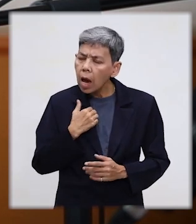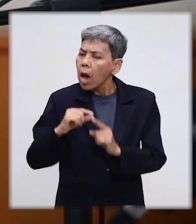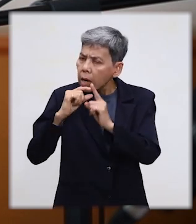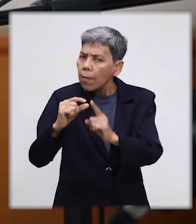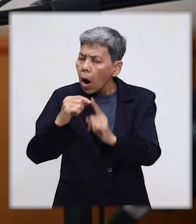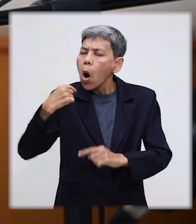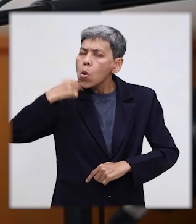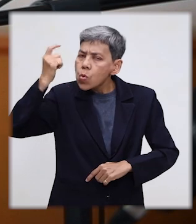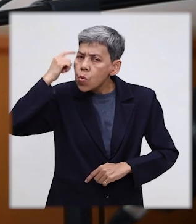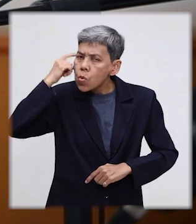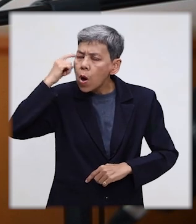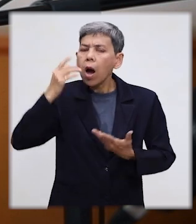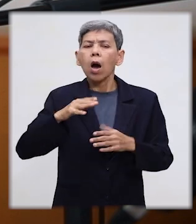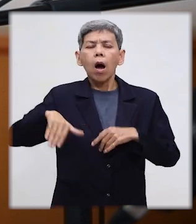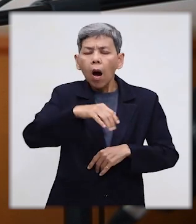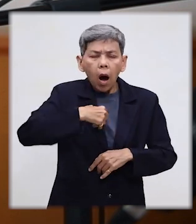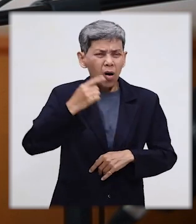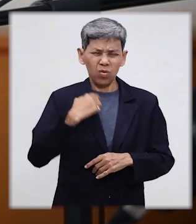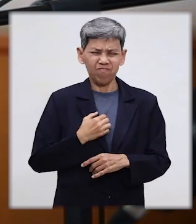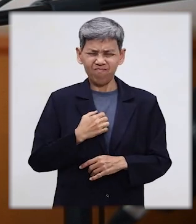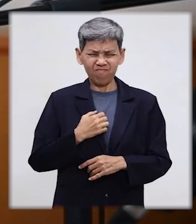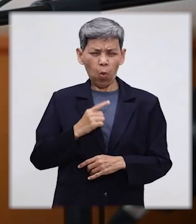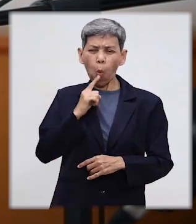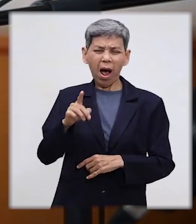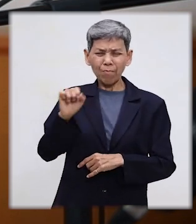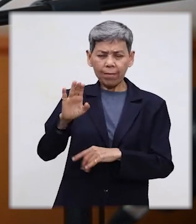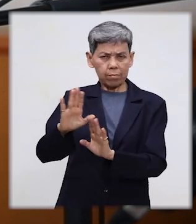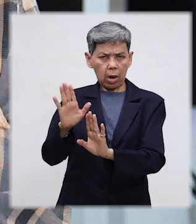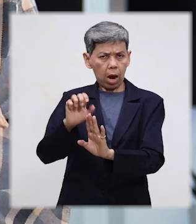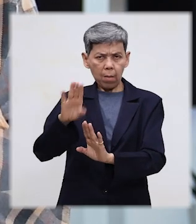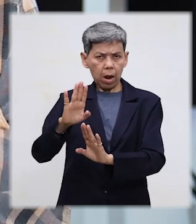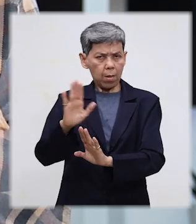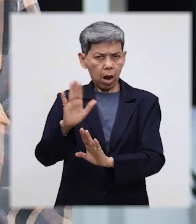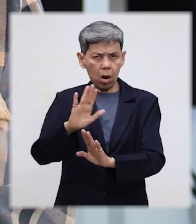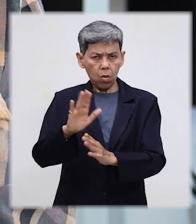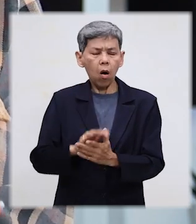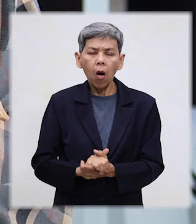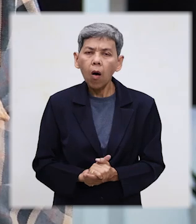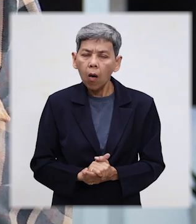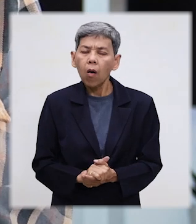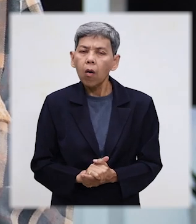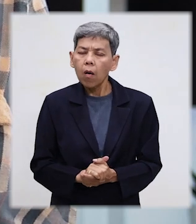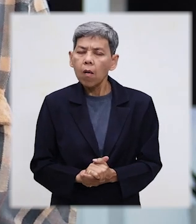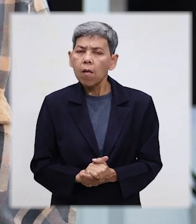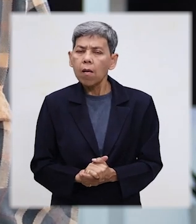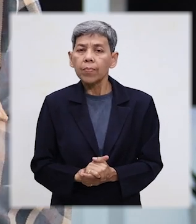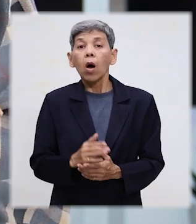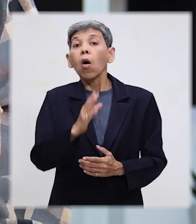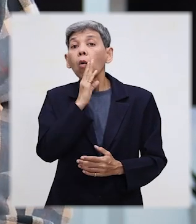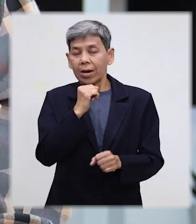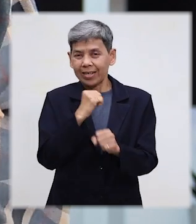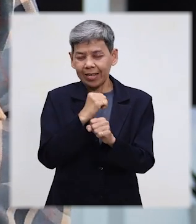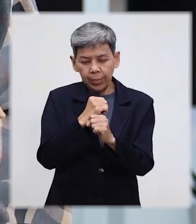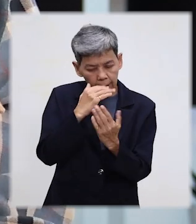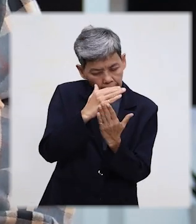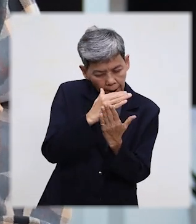านี้เพื่อให้คนอื่นเนี่ยไม่ไปแบบเรียกเขาอย่างนั้นใช่ ในส่วนของเวลาทำข้อ